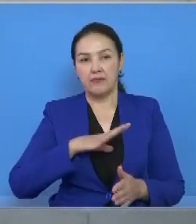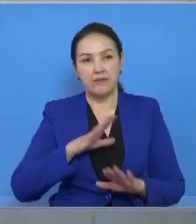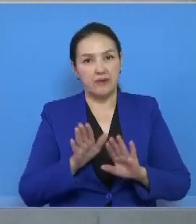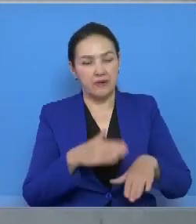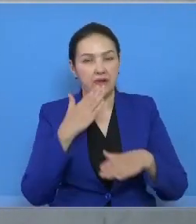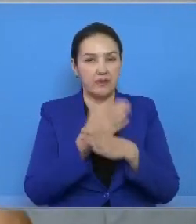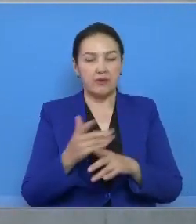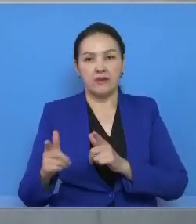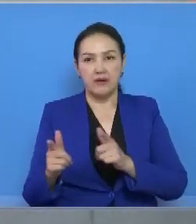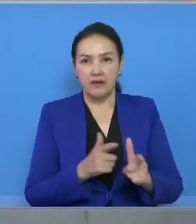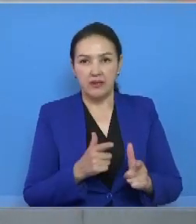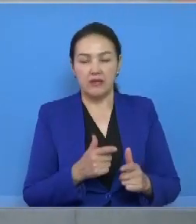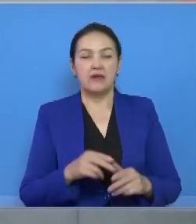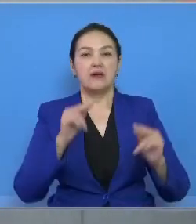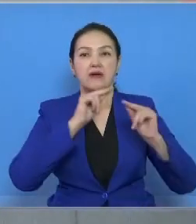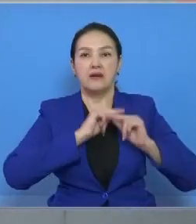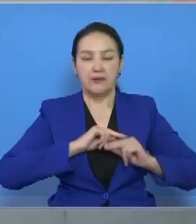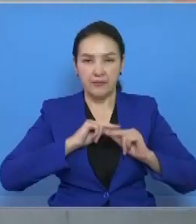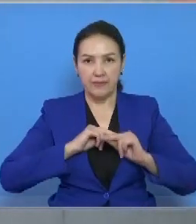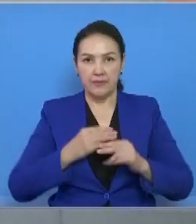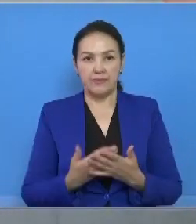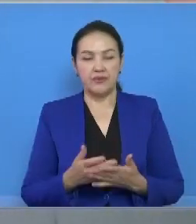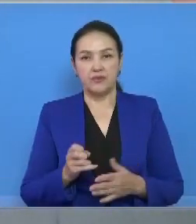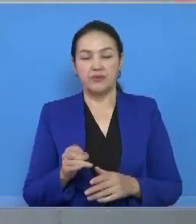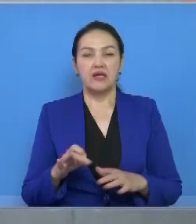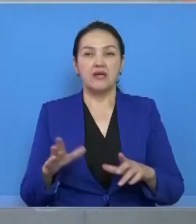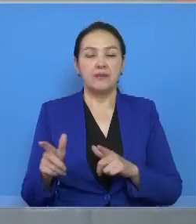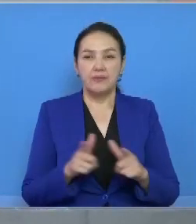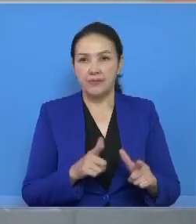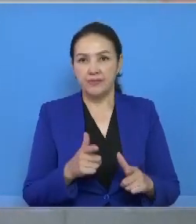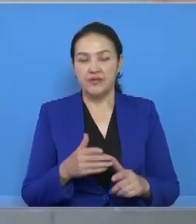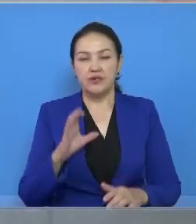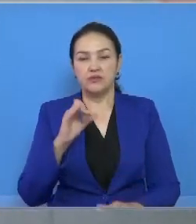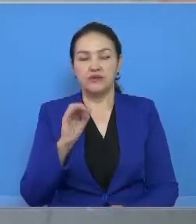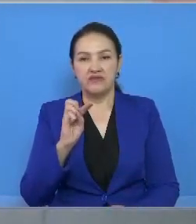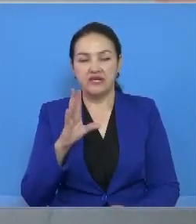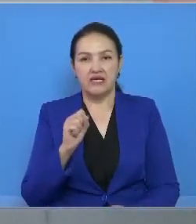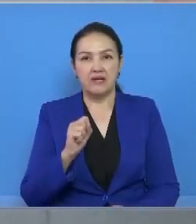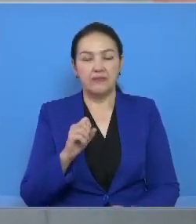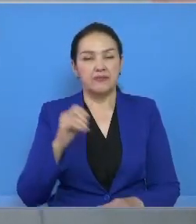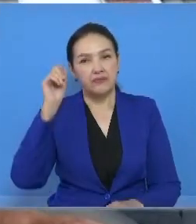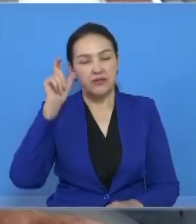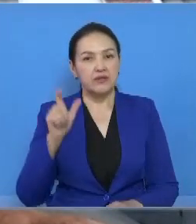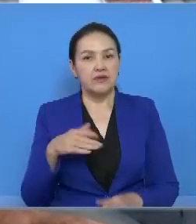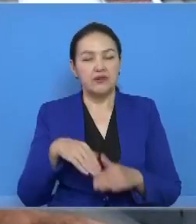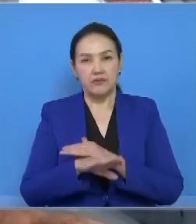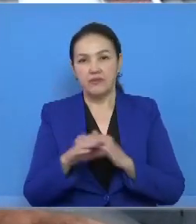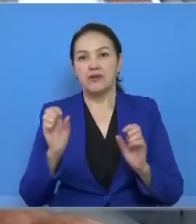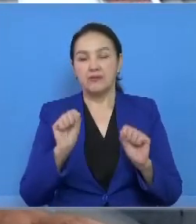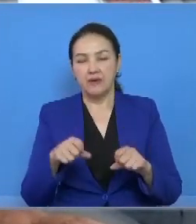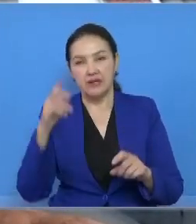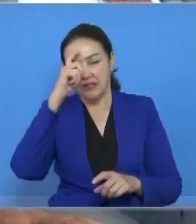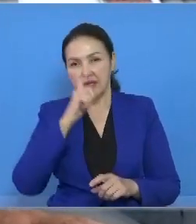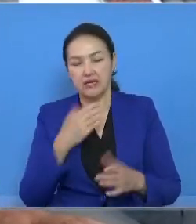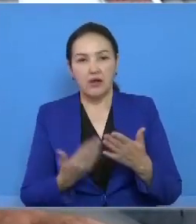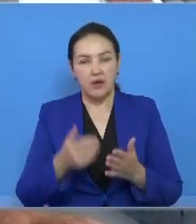кейін көмектесуге дайын. Ал енді жұмыс істеп жатқан кезде супервизия дайын. Супервизия деген сөзді түсінбеген психологтан қаша беріңіздер. Форум аясында өзін